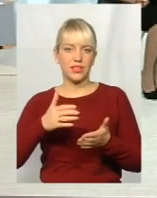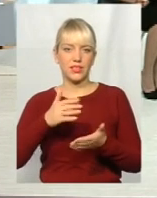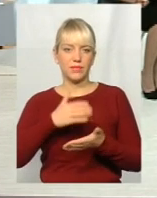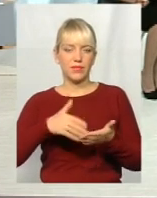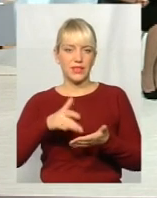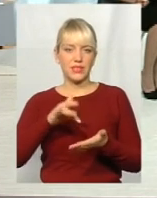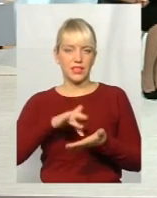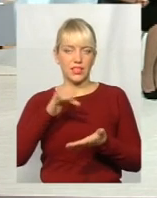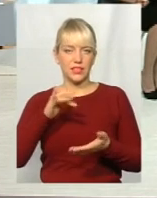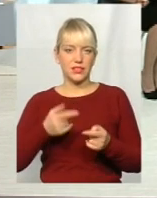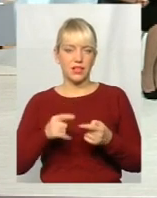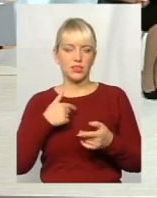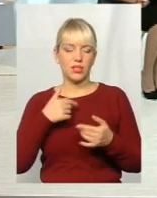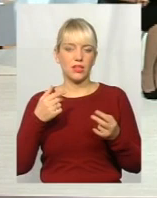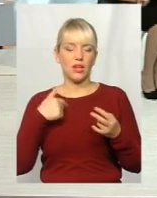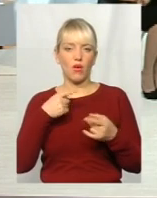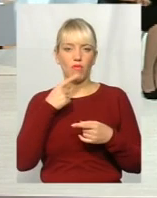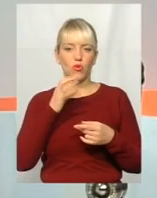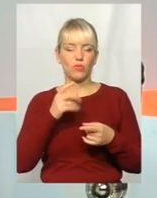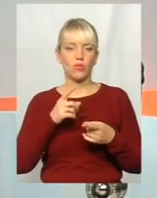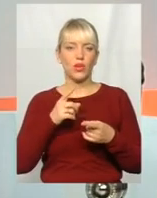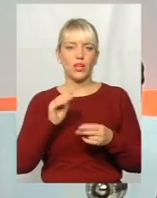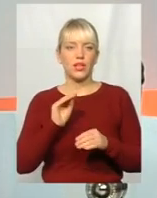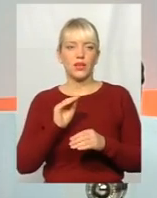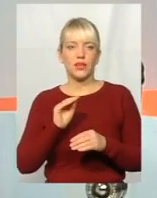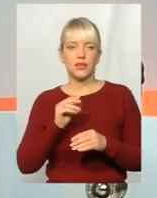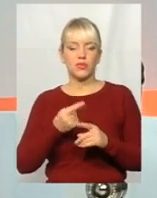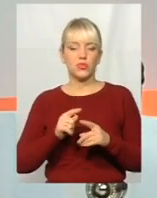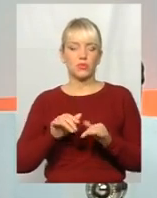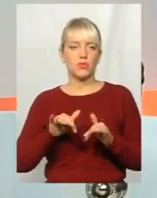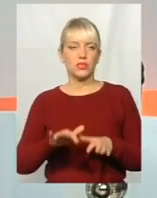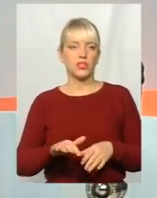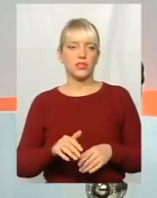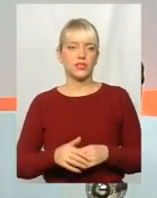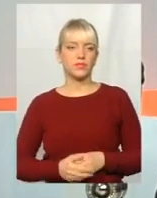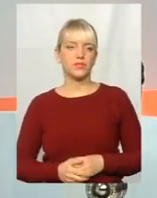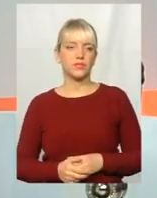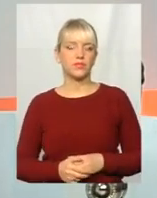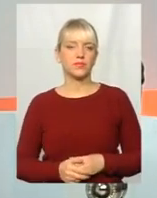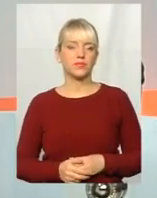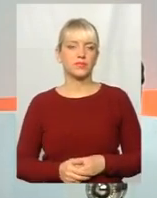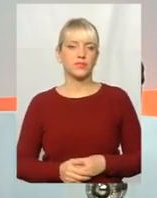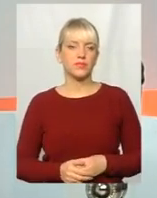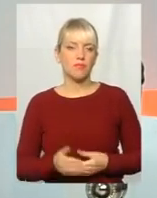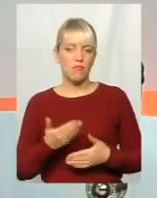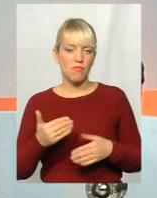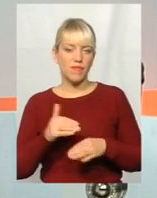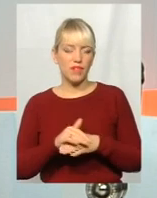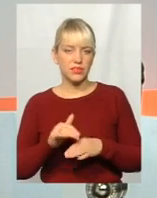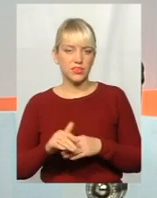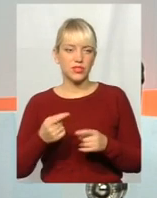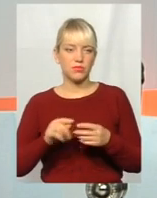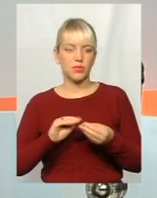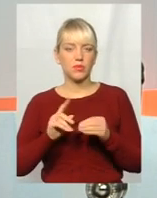я маю велику критику до цих процесів, але це не моя компетенція, не тема сьогоднішньої розмови. Ми фактично з цими проблемами,